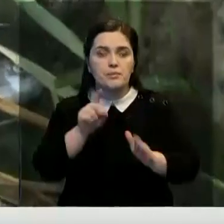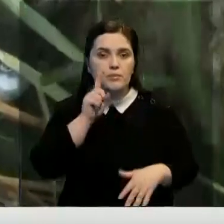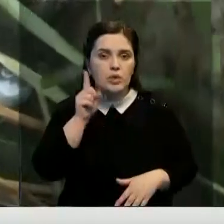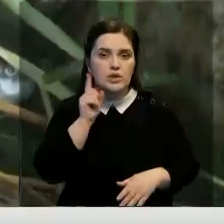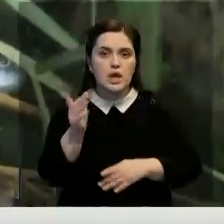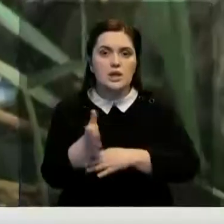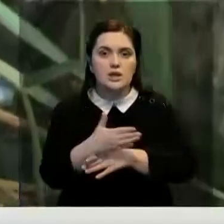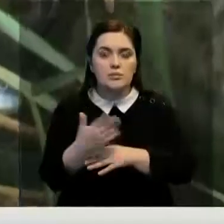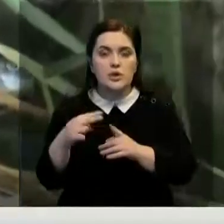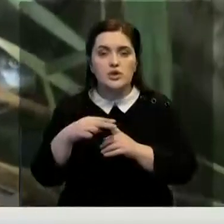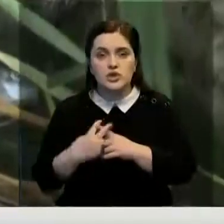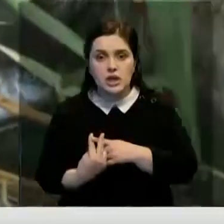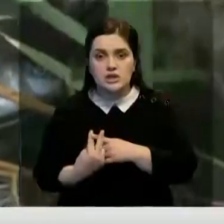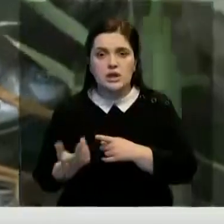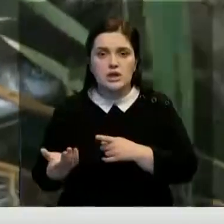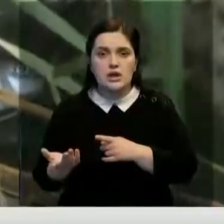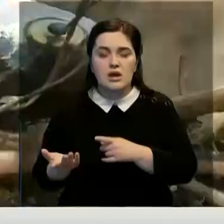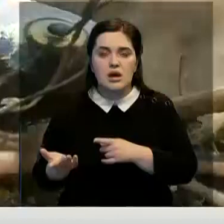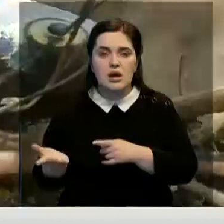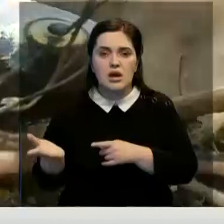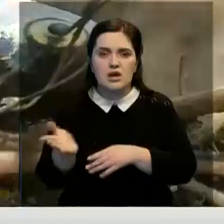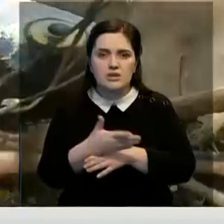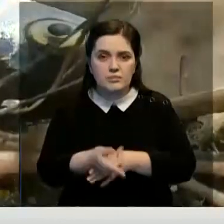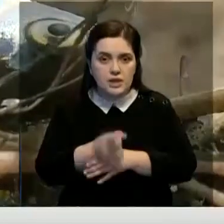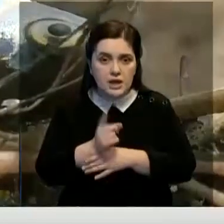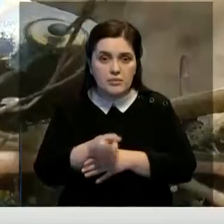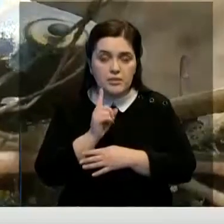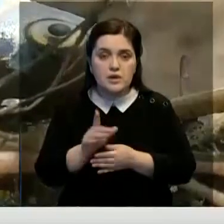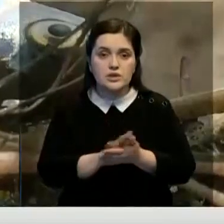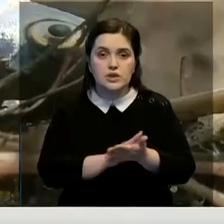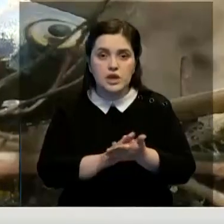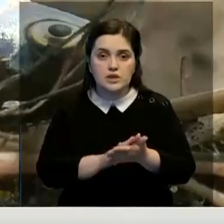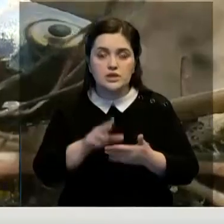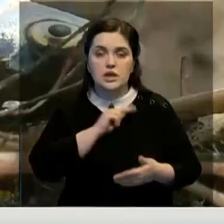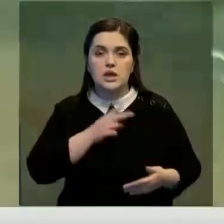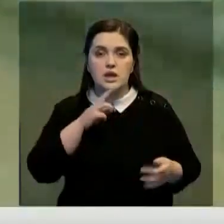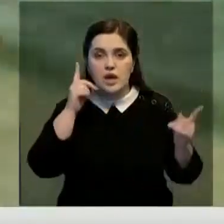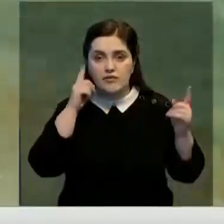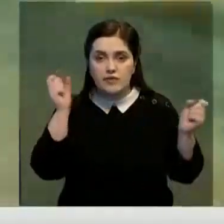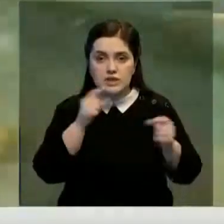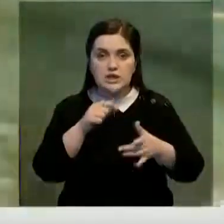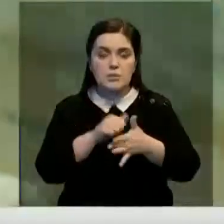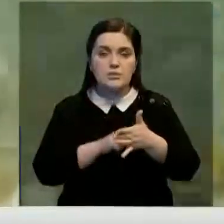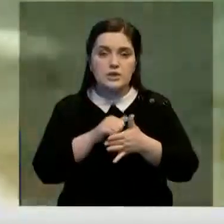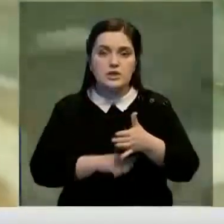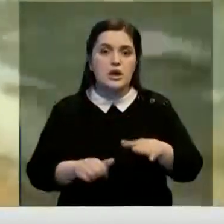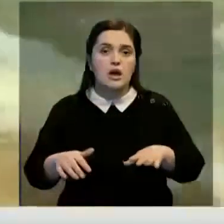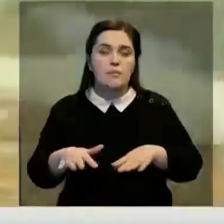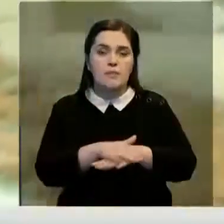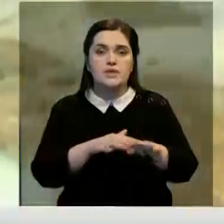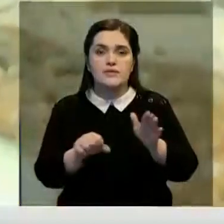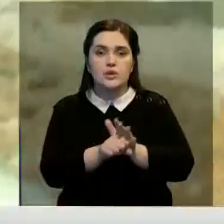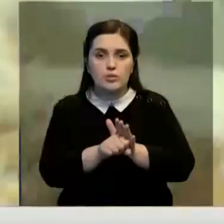погибла молоть. Большую ее часть составляли промысловые виды рыб. Начались очистительные работы. Для выяснения